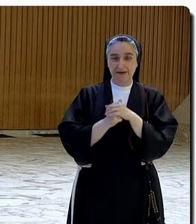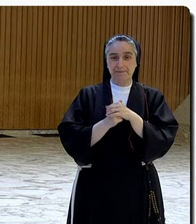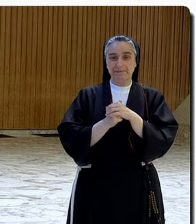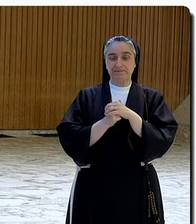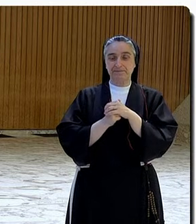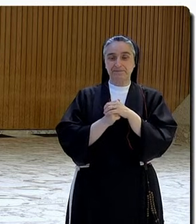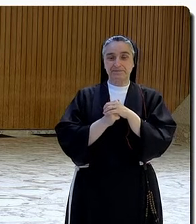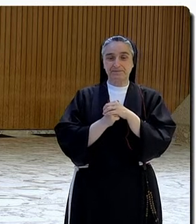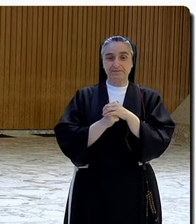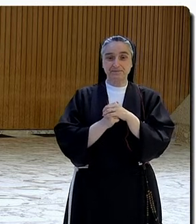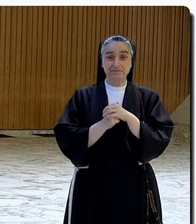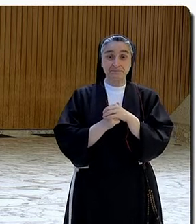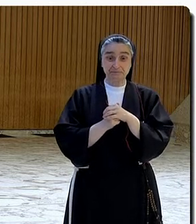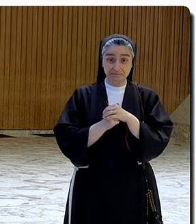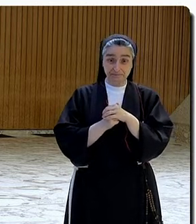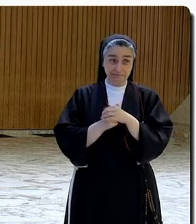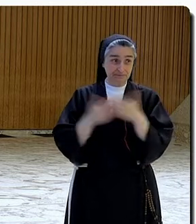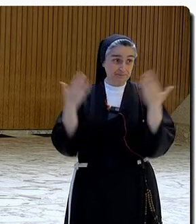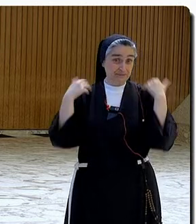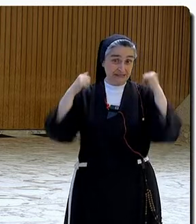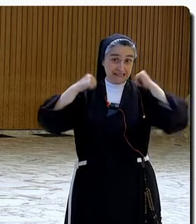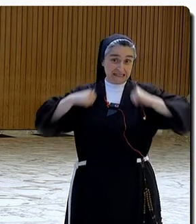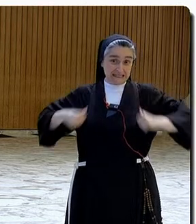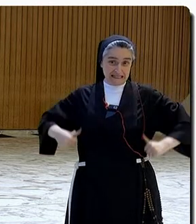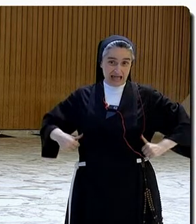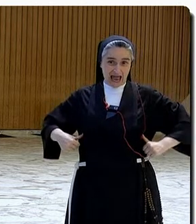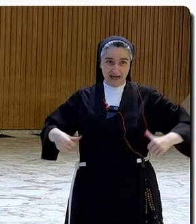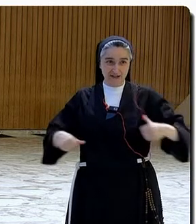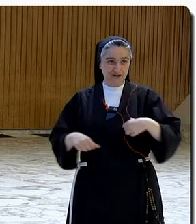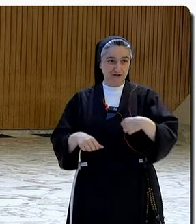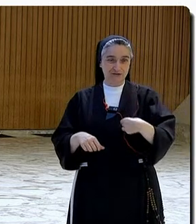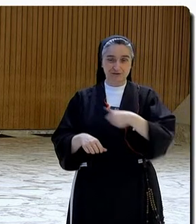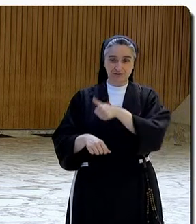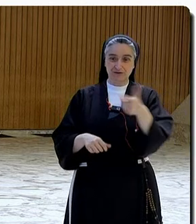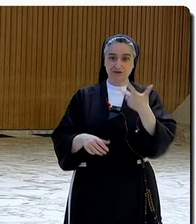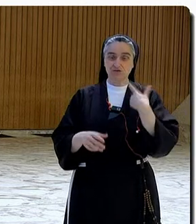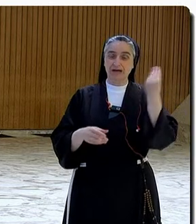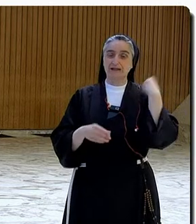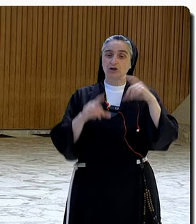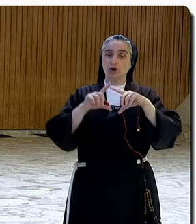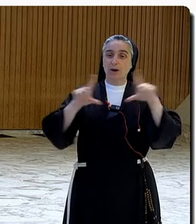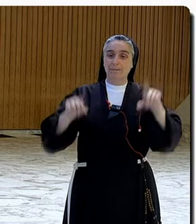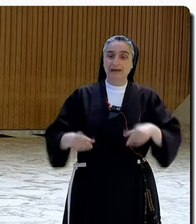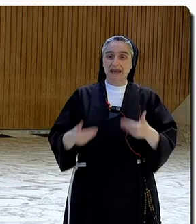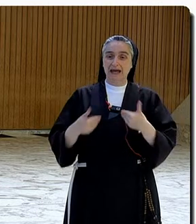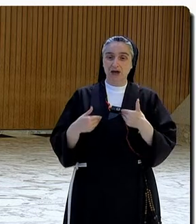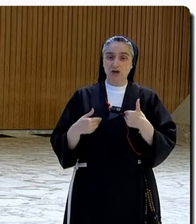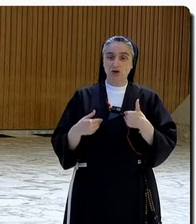E dentro gli zainetti che avete ricevuto c'è il biglietto